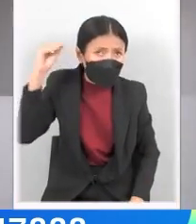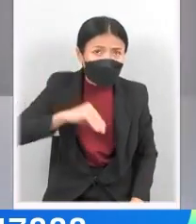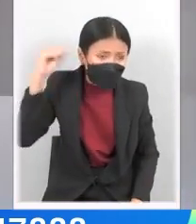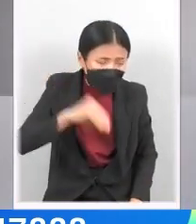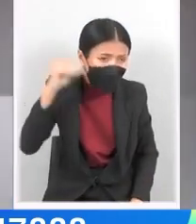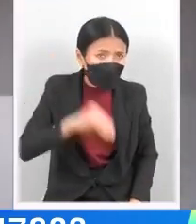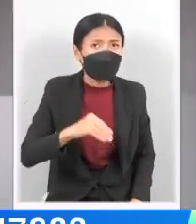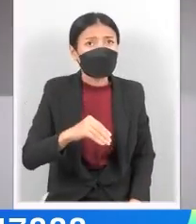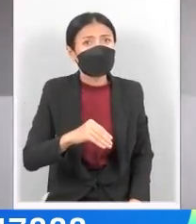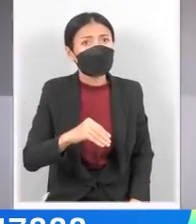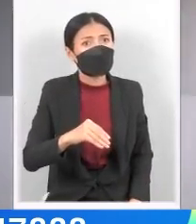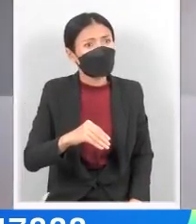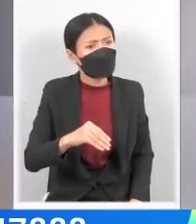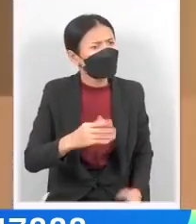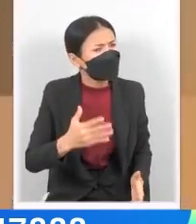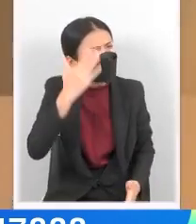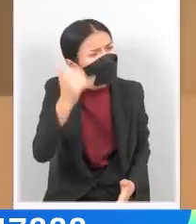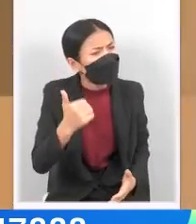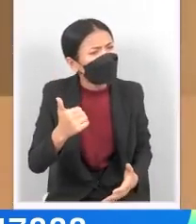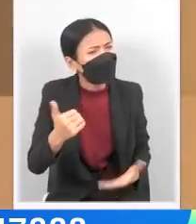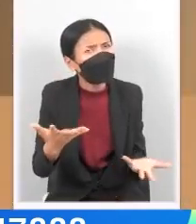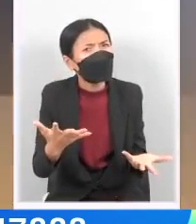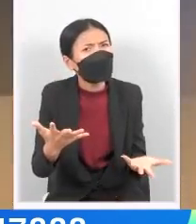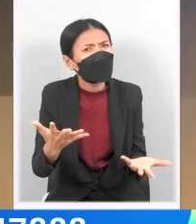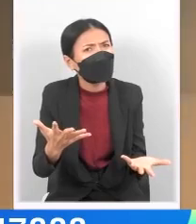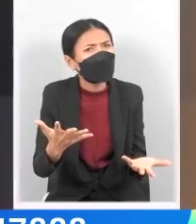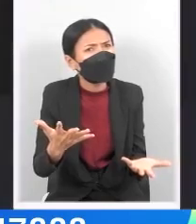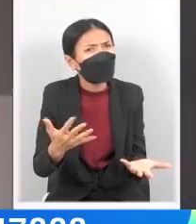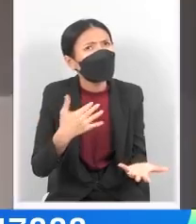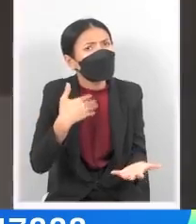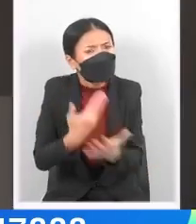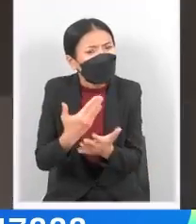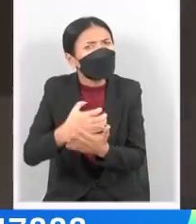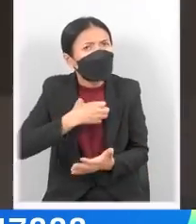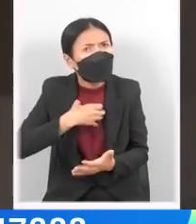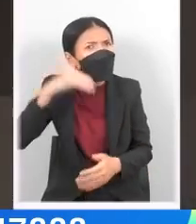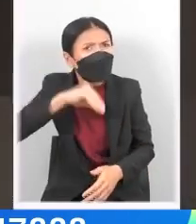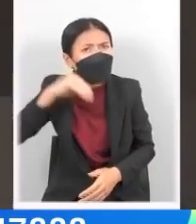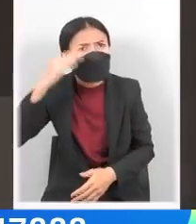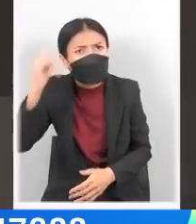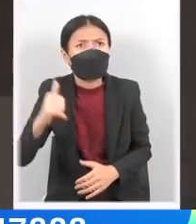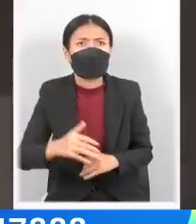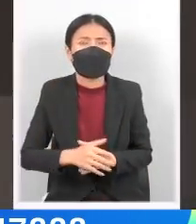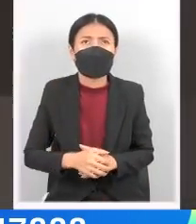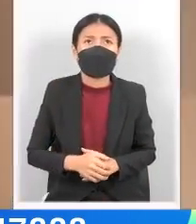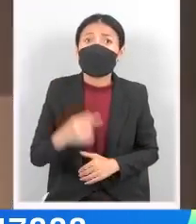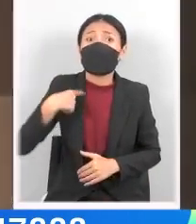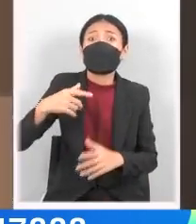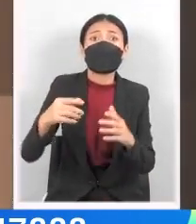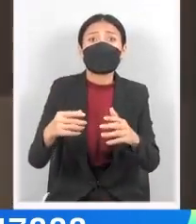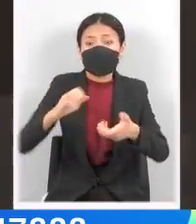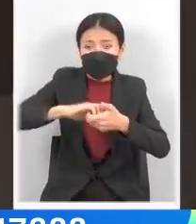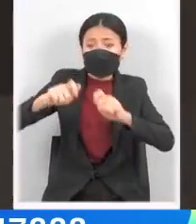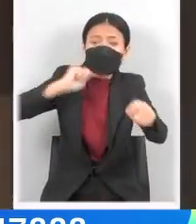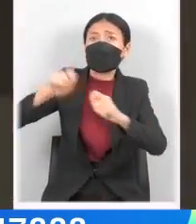เดี๋ยวให้อยู่เดี๋ยวไม่ให้อยู่มันคืออะไรป้ามาไล่เขารายวันเลยป้าเปล่า ไม่มันเซ็นสัญญาที่ฉีกทิ้งเลยเอาไปฉีกทิ้งเลย สัญญาฉี